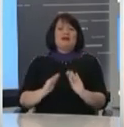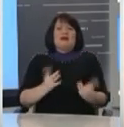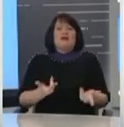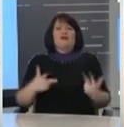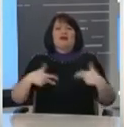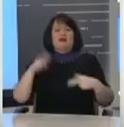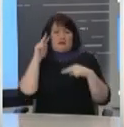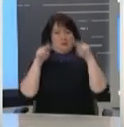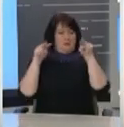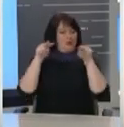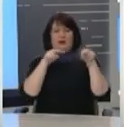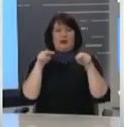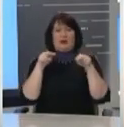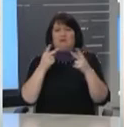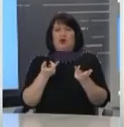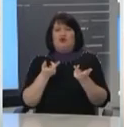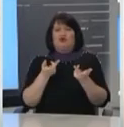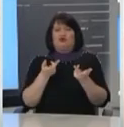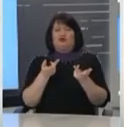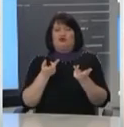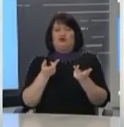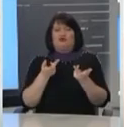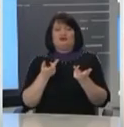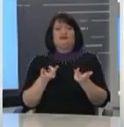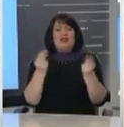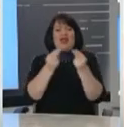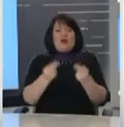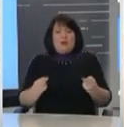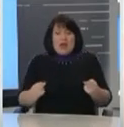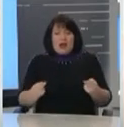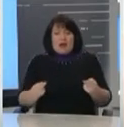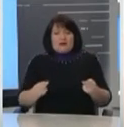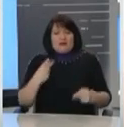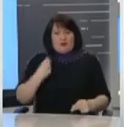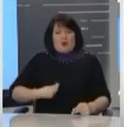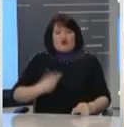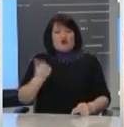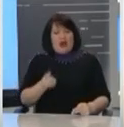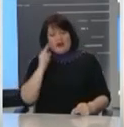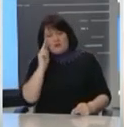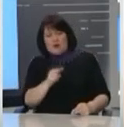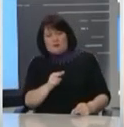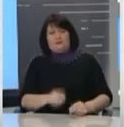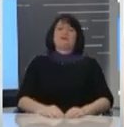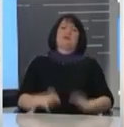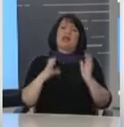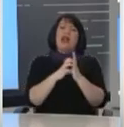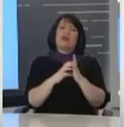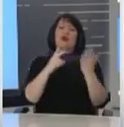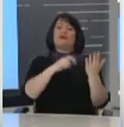κρατική εποπτεία και η κυριότητα των δεδομένων από το δημόσιο. Άρθρο